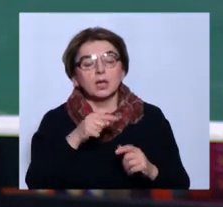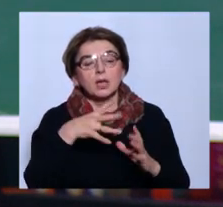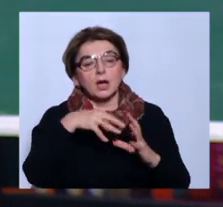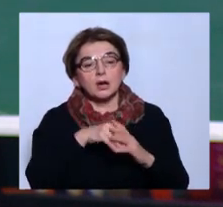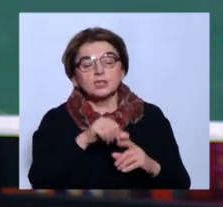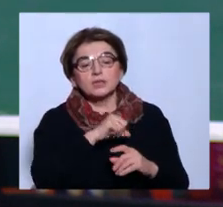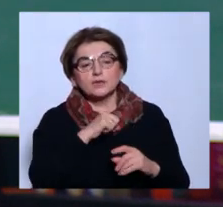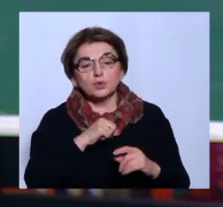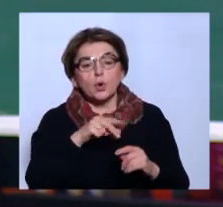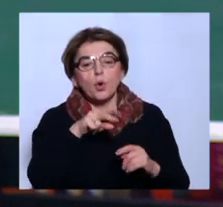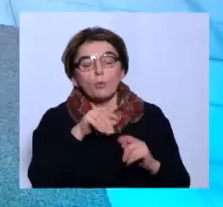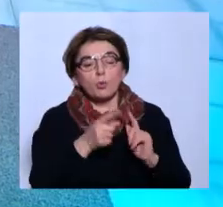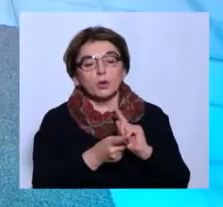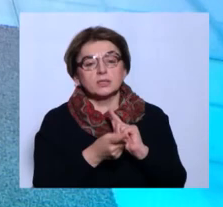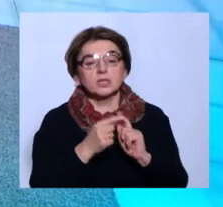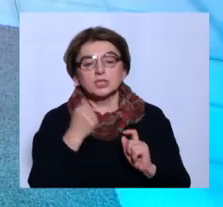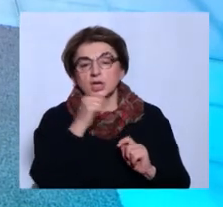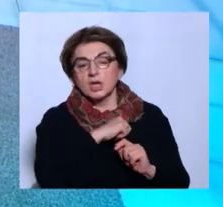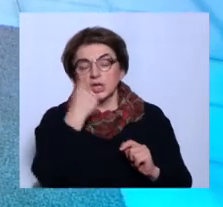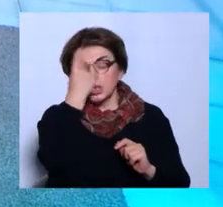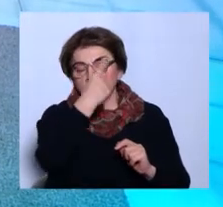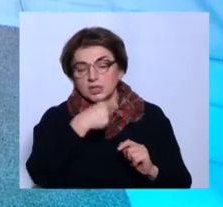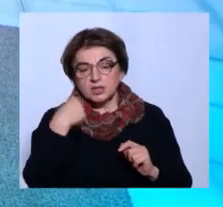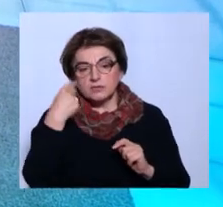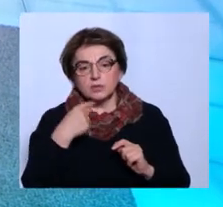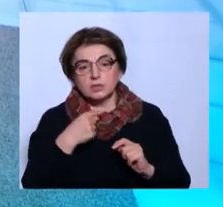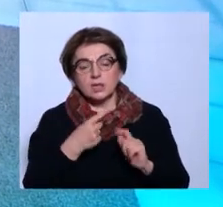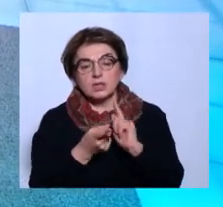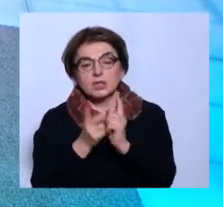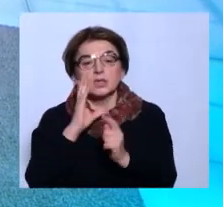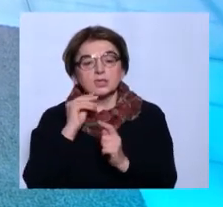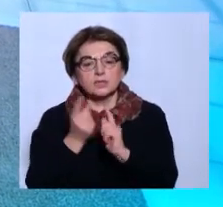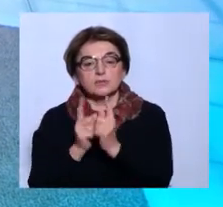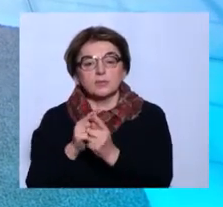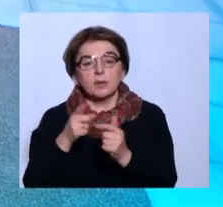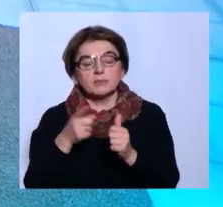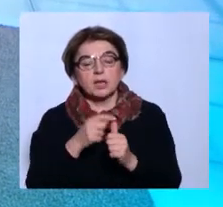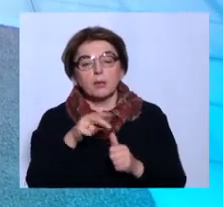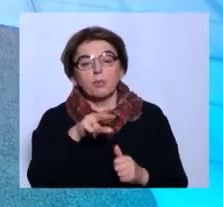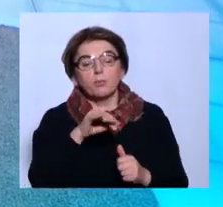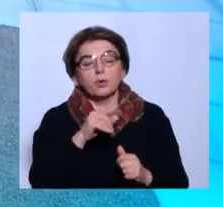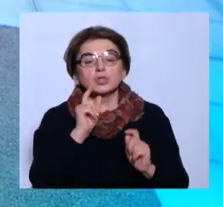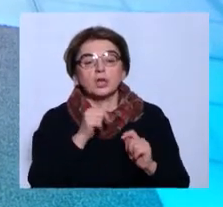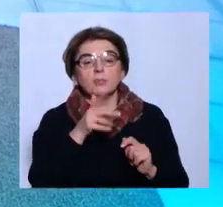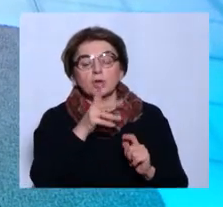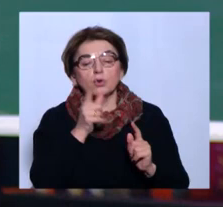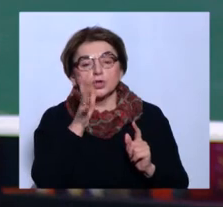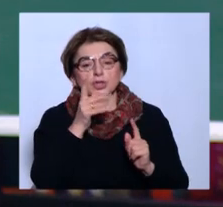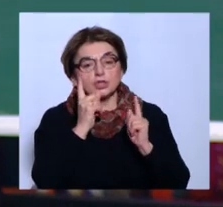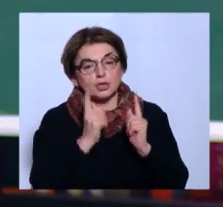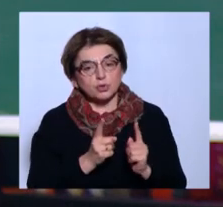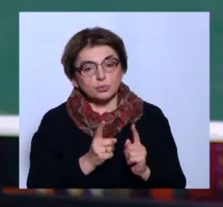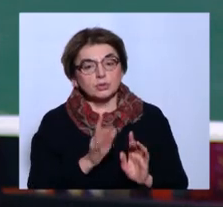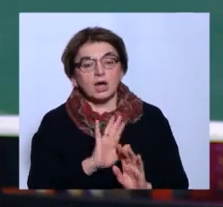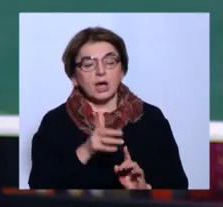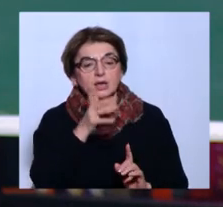ინდივიდთა რიცხვის ცვლილებას ეწოდება პოპულაციური ტალღები. პოპულაციური ტალღა შეიძლება იყოს სეზონური და შეიძლება იყოს არასეზონური. აი,